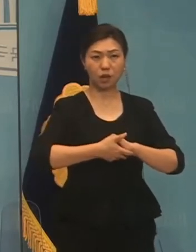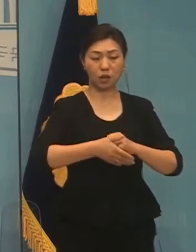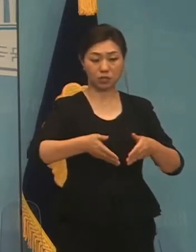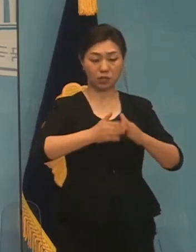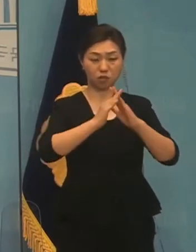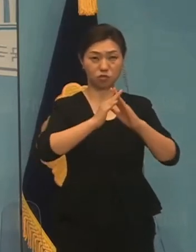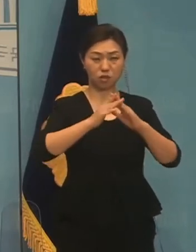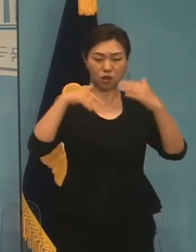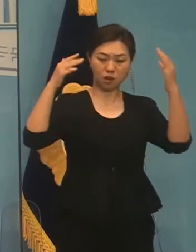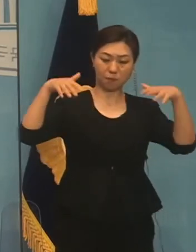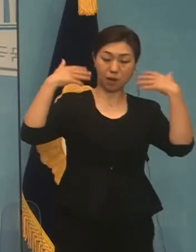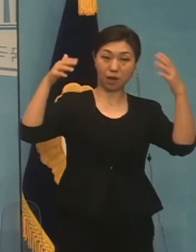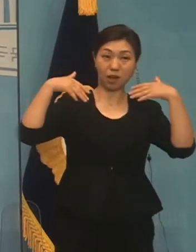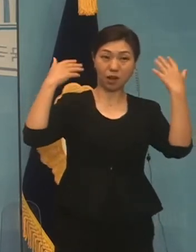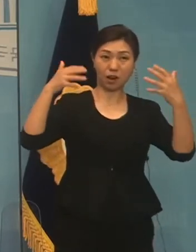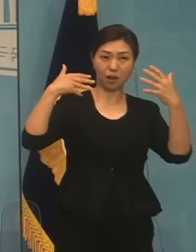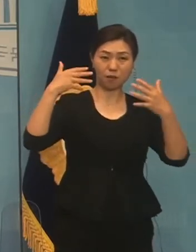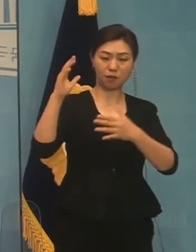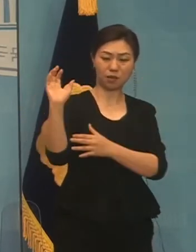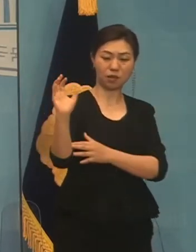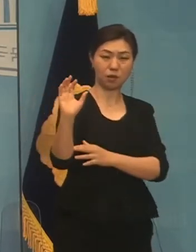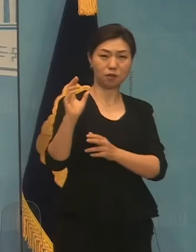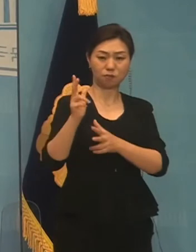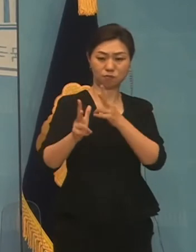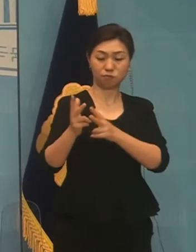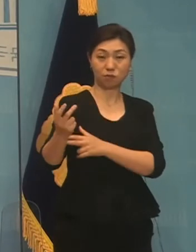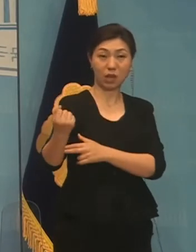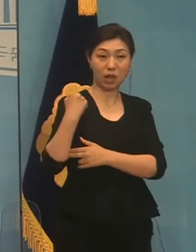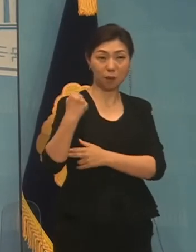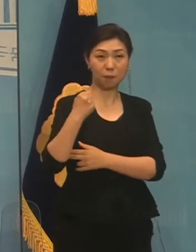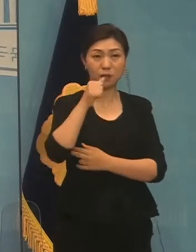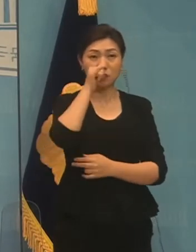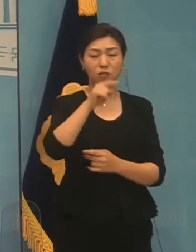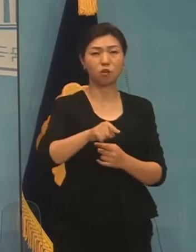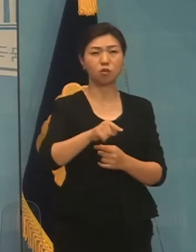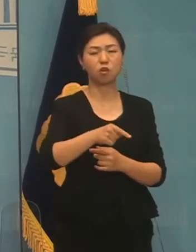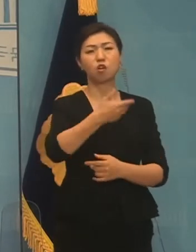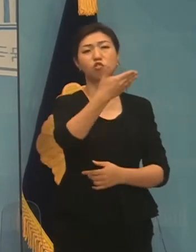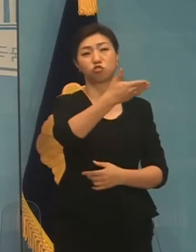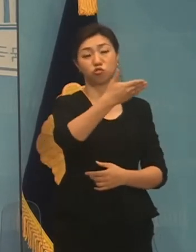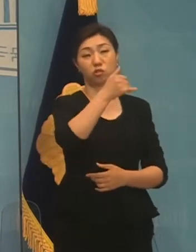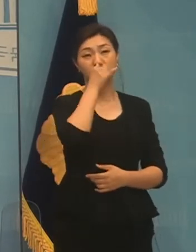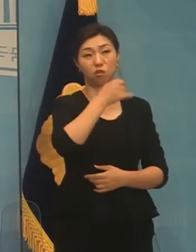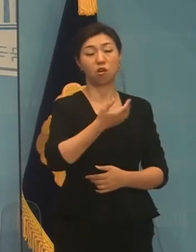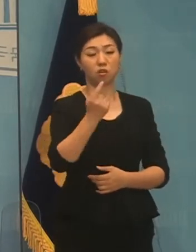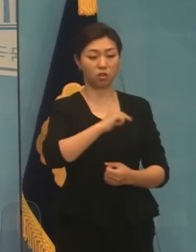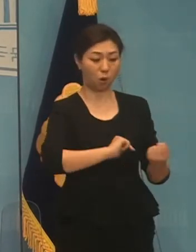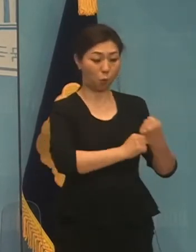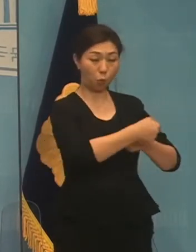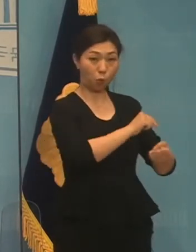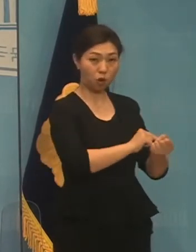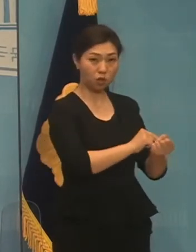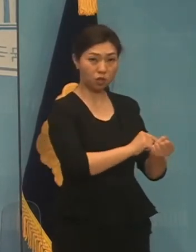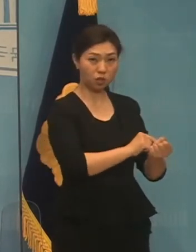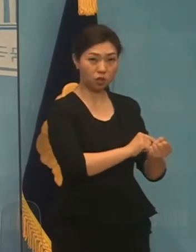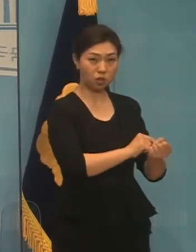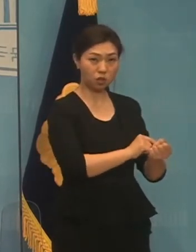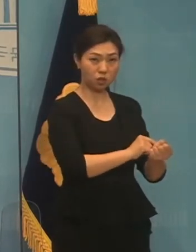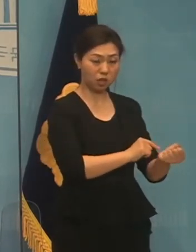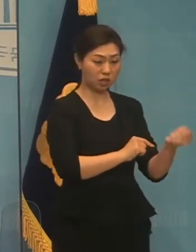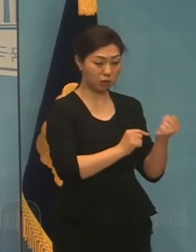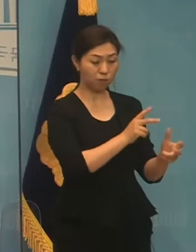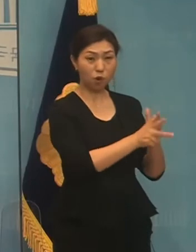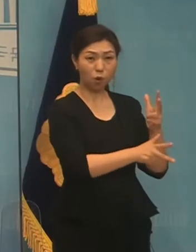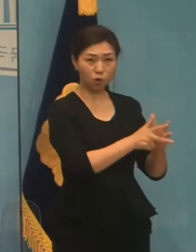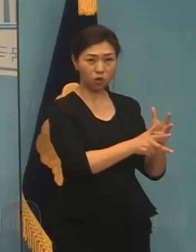풍력발전기는 93기가와트입니다. 반면 같은 기간 내에 늘어난 원전은 몇 기가와트를 미치지